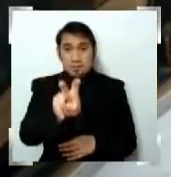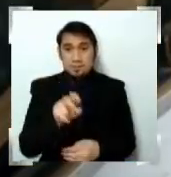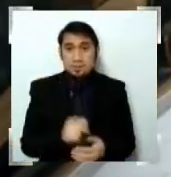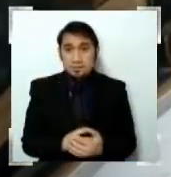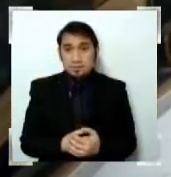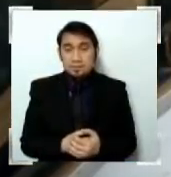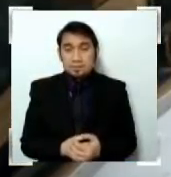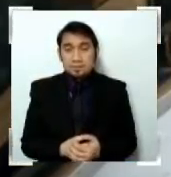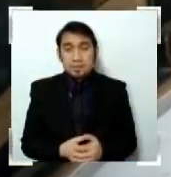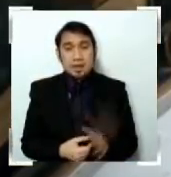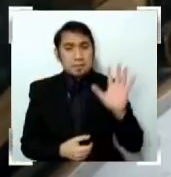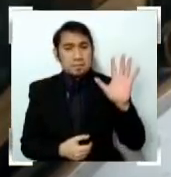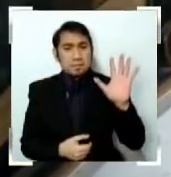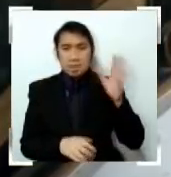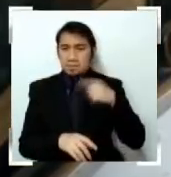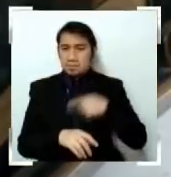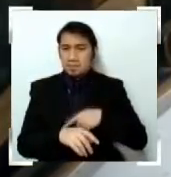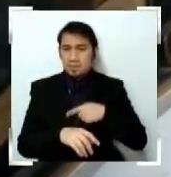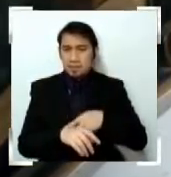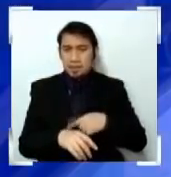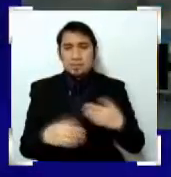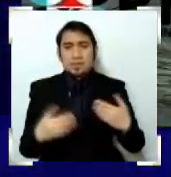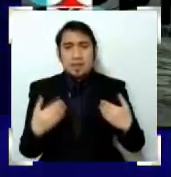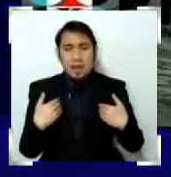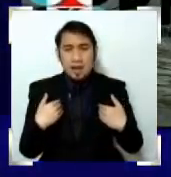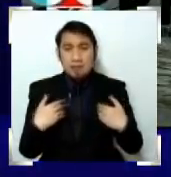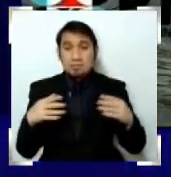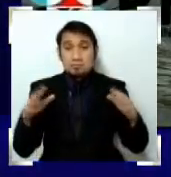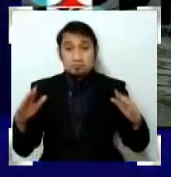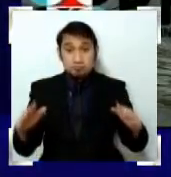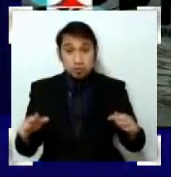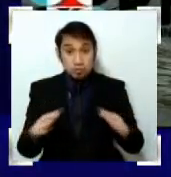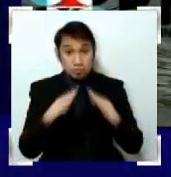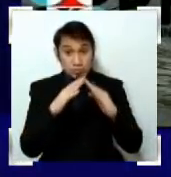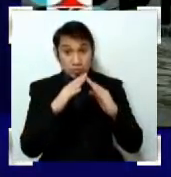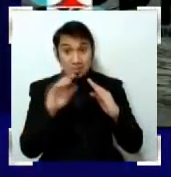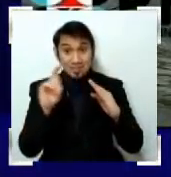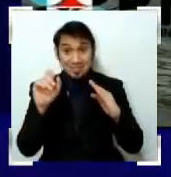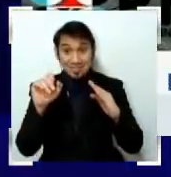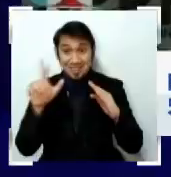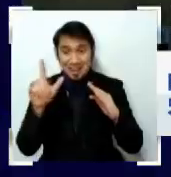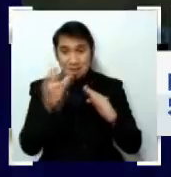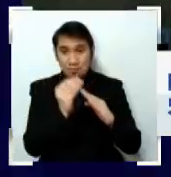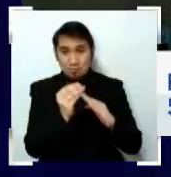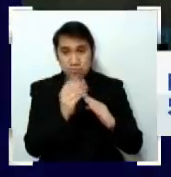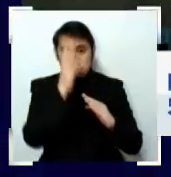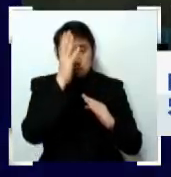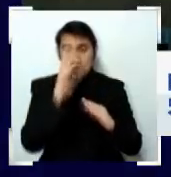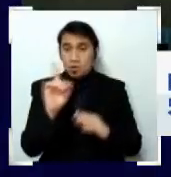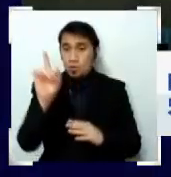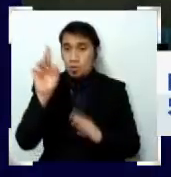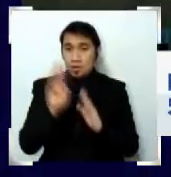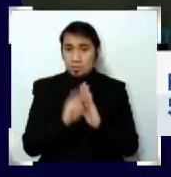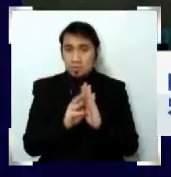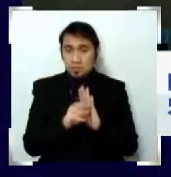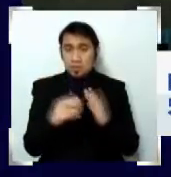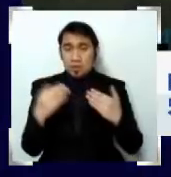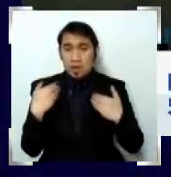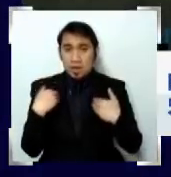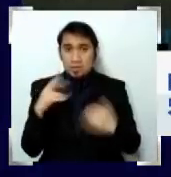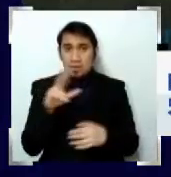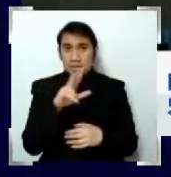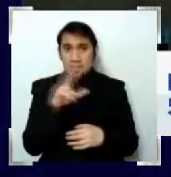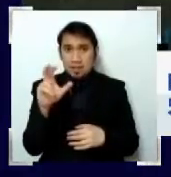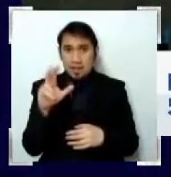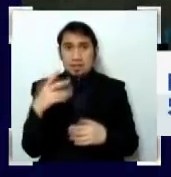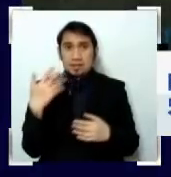Limang beses nagka-phreato magmatic eruption ang Bulkang Taal ngayong araw. Tumagal ng mahigit isang minuto at may taas na 300 metro ang unang